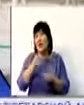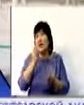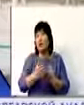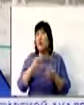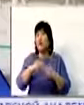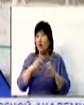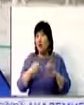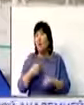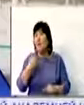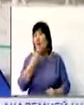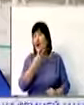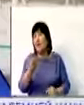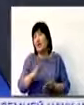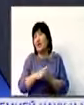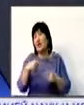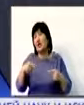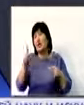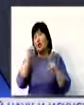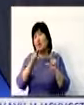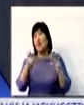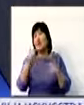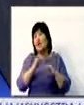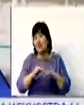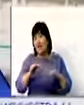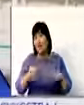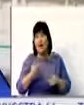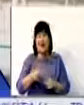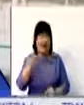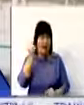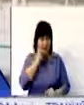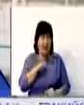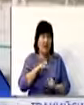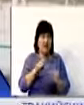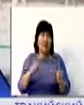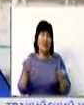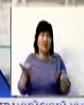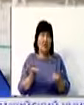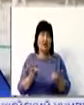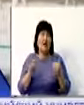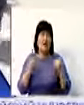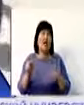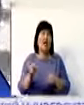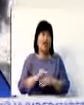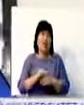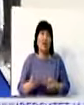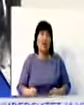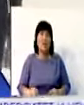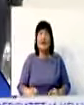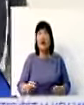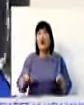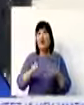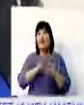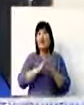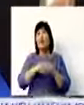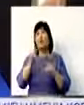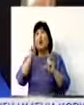проблемы. Мы видим состояние некоторых школ, детских садов. Это старые здания, требующие капитального ремонта. Аналогичная ситуация